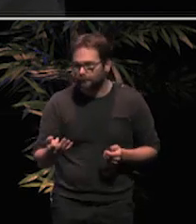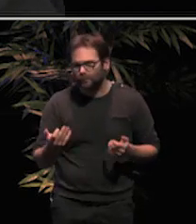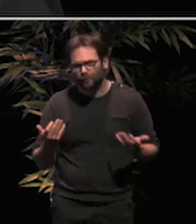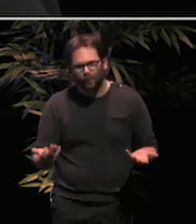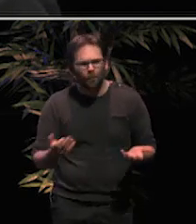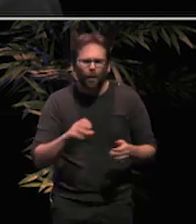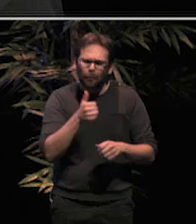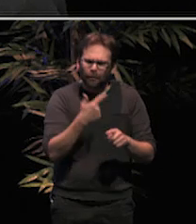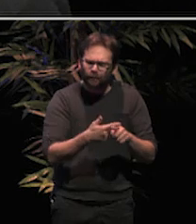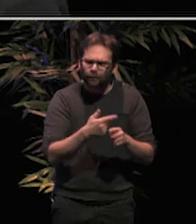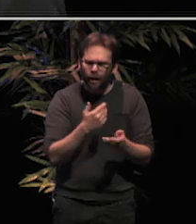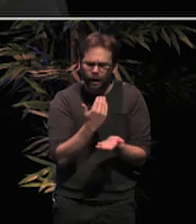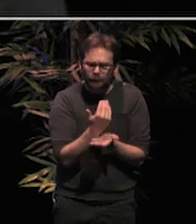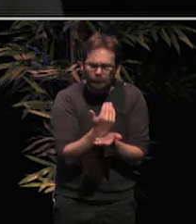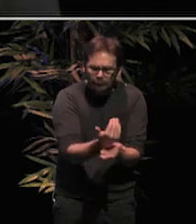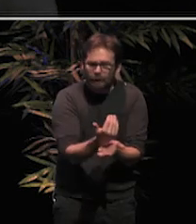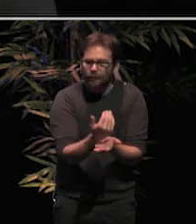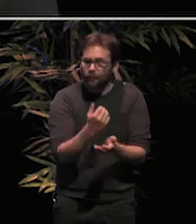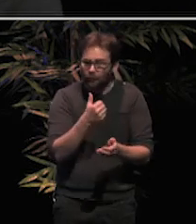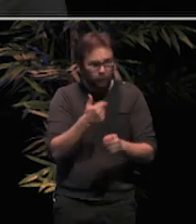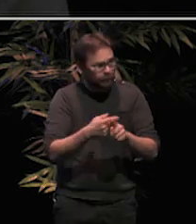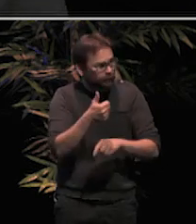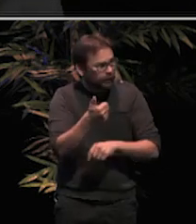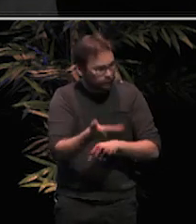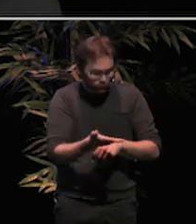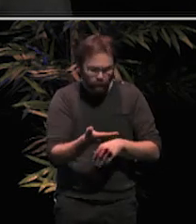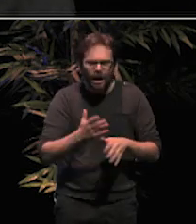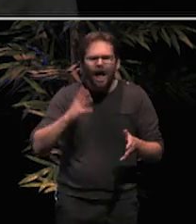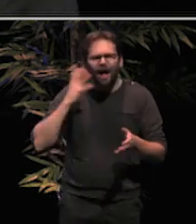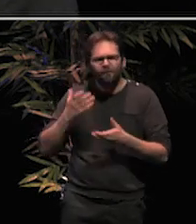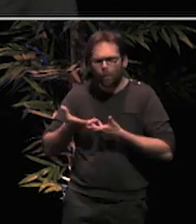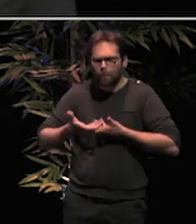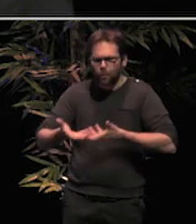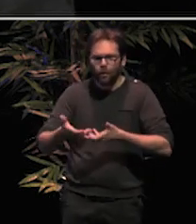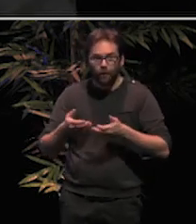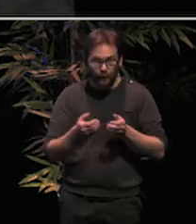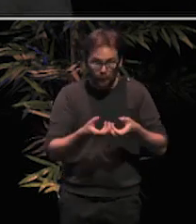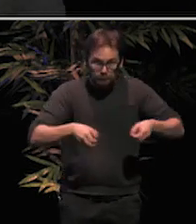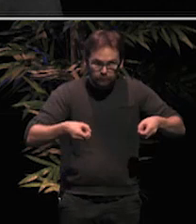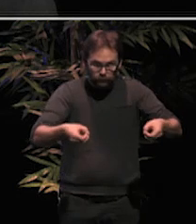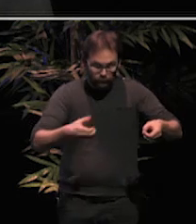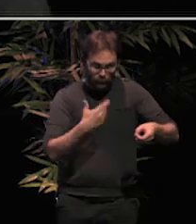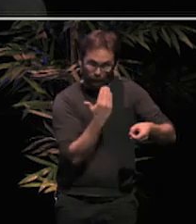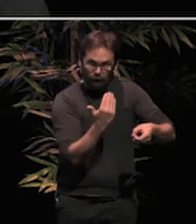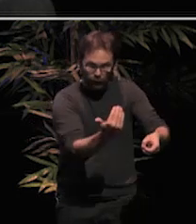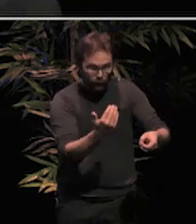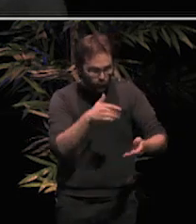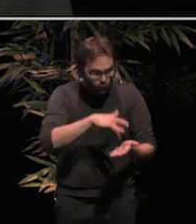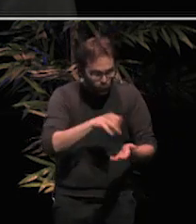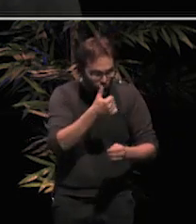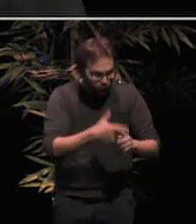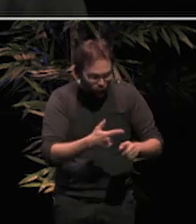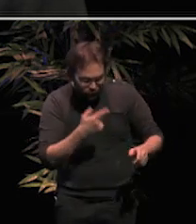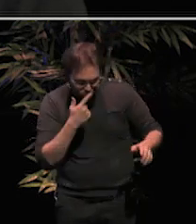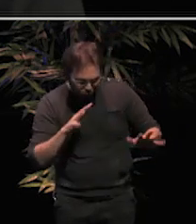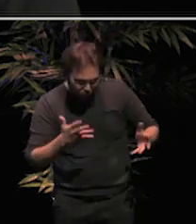moi, c'était la première fois que j'ai navigué en multicoque en solitaire. Donc, je suis plutôt issu du monocoque. Et il a fallu appréhender un peu ces bateaux et apprendre à s'en